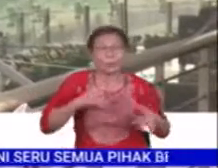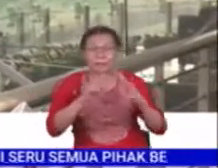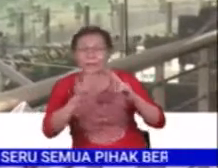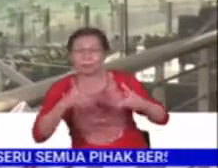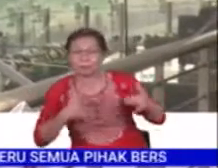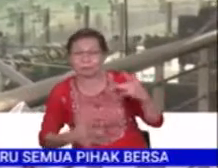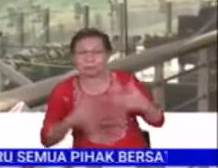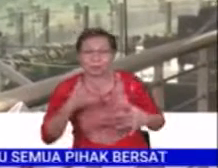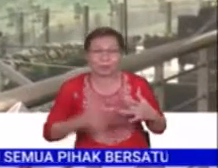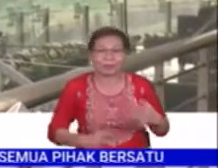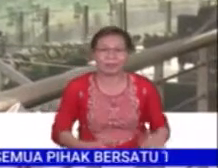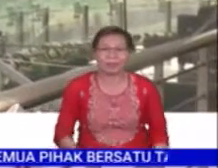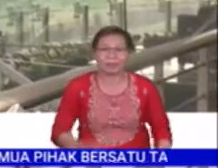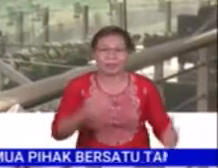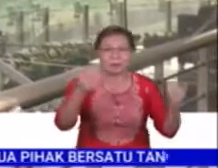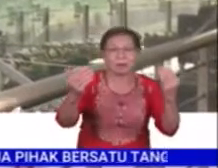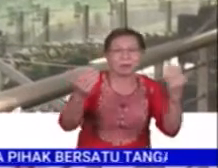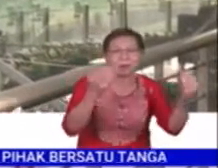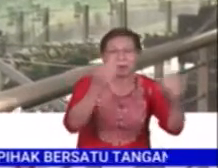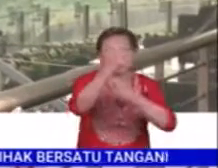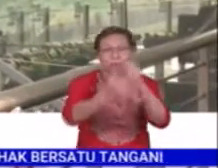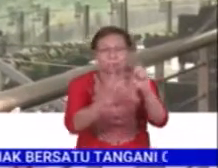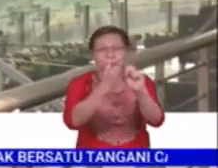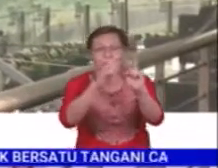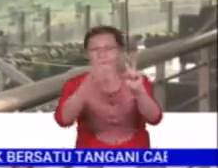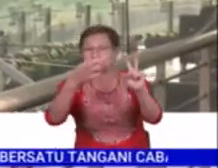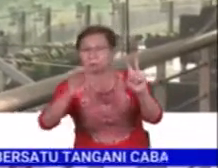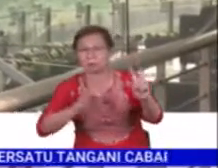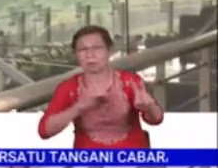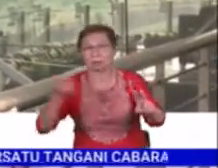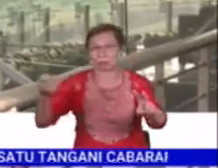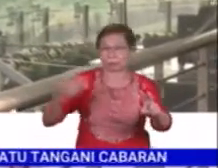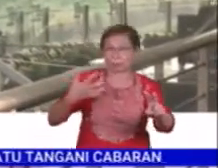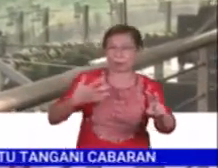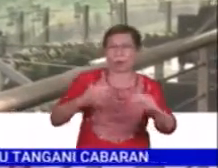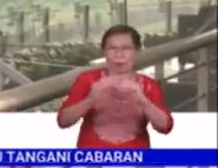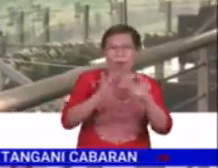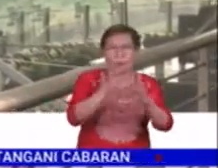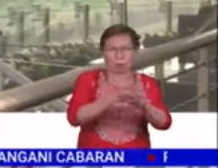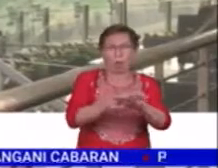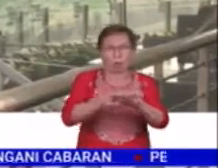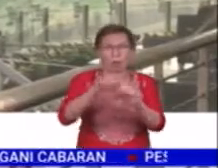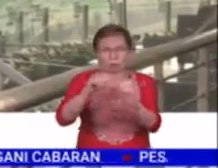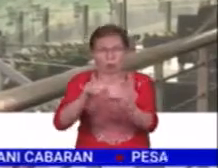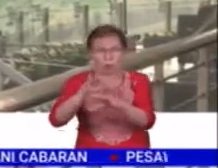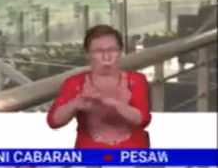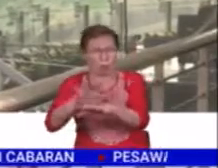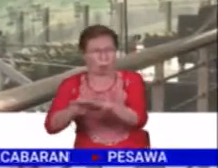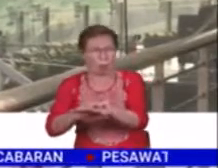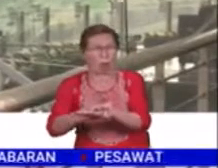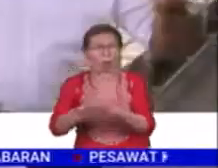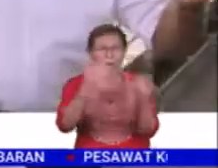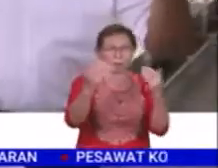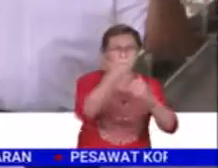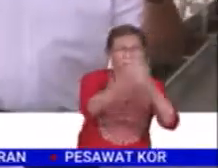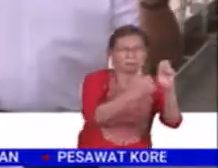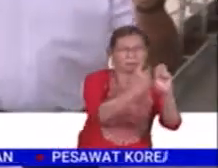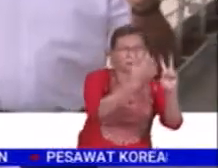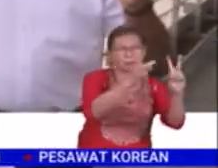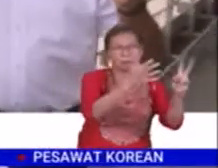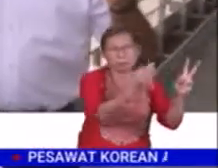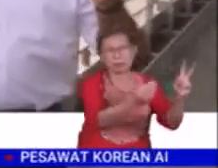kalau di Bandung 2019 dari pahamkan lebih kami ulang tahun ini daripada tahun 2019